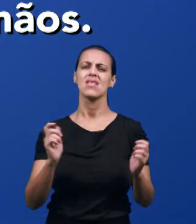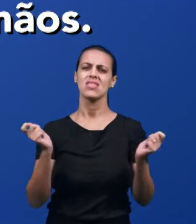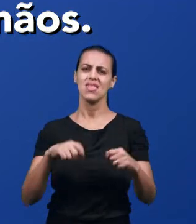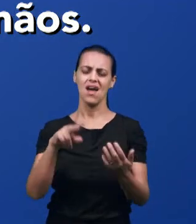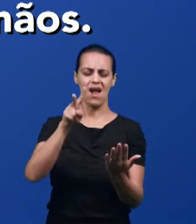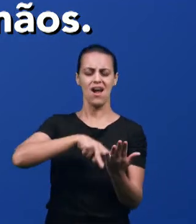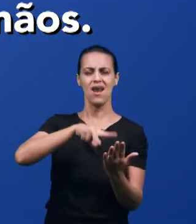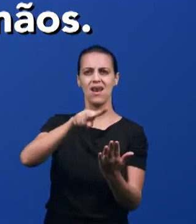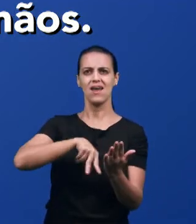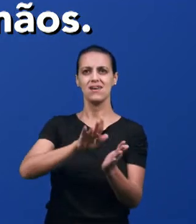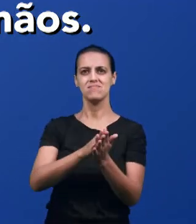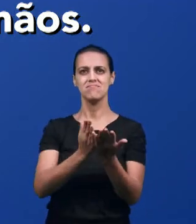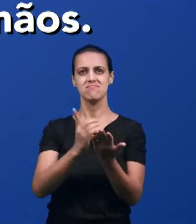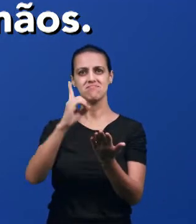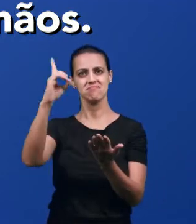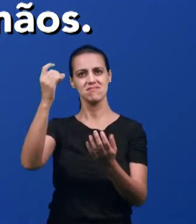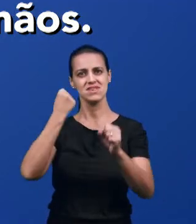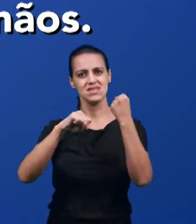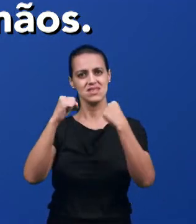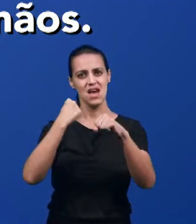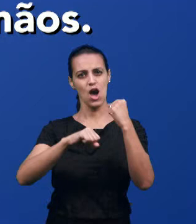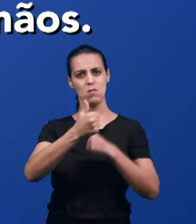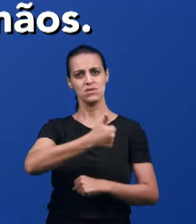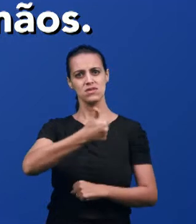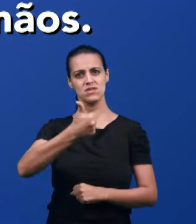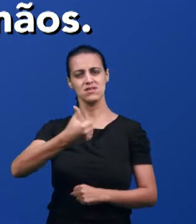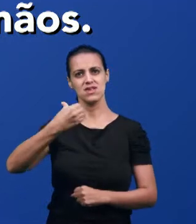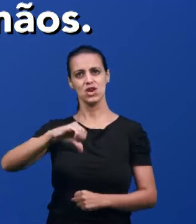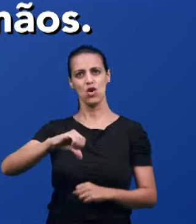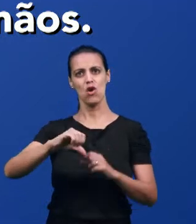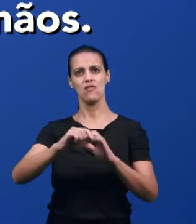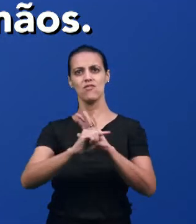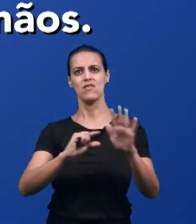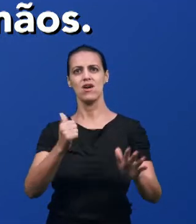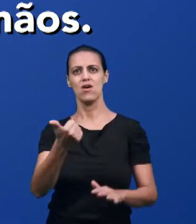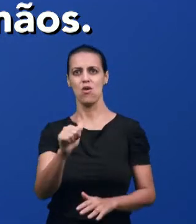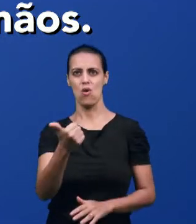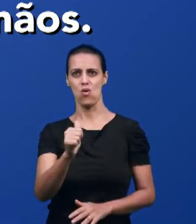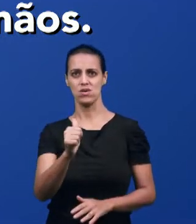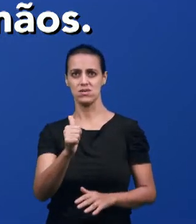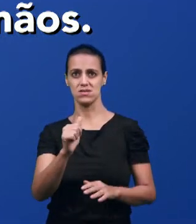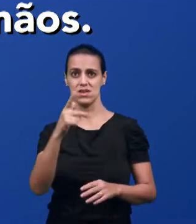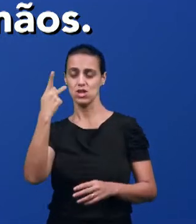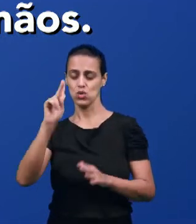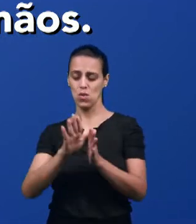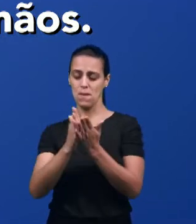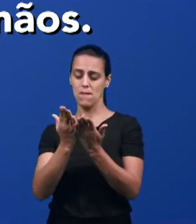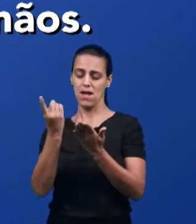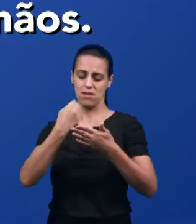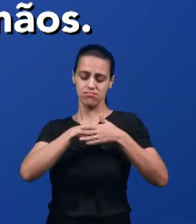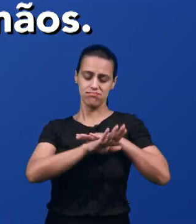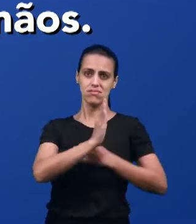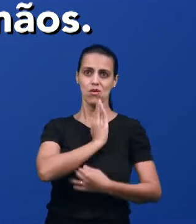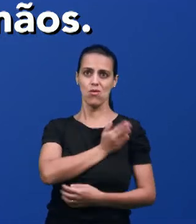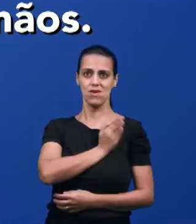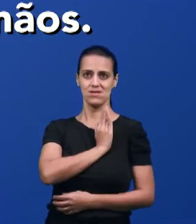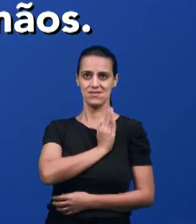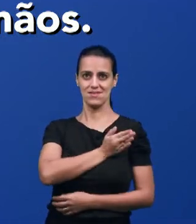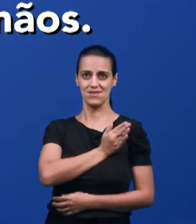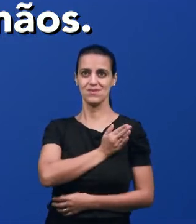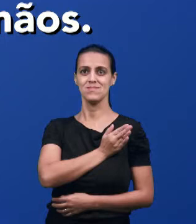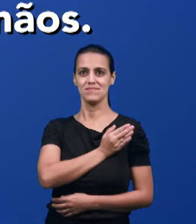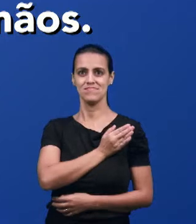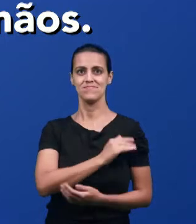cœur. Nous pouvons lire cela en psaume 119, 11, qui dit,